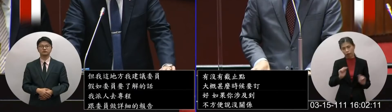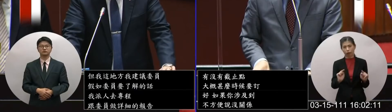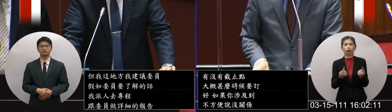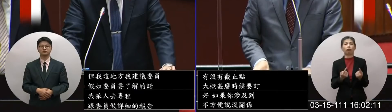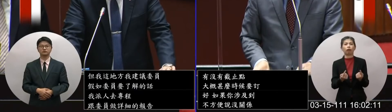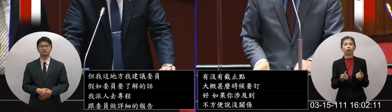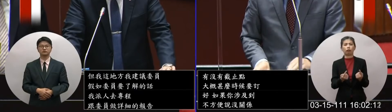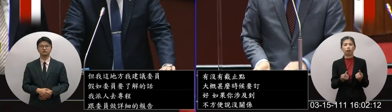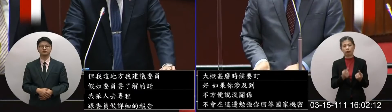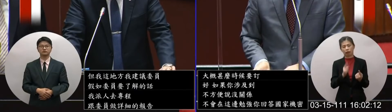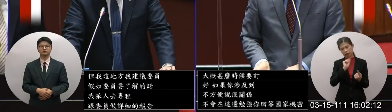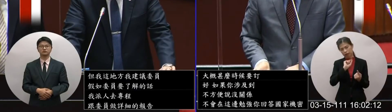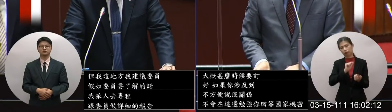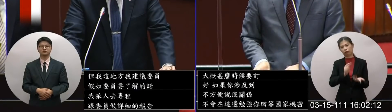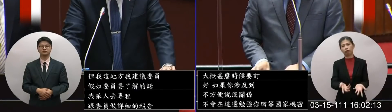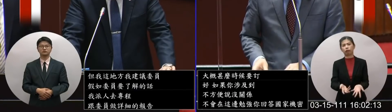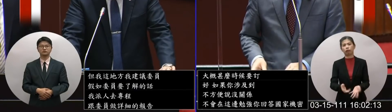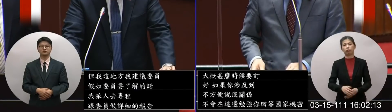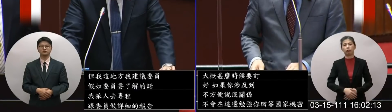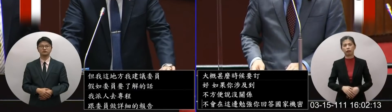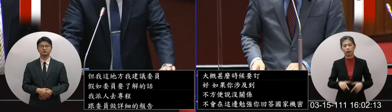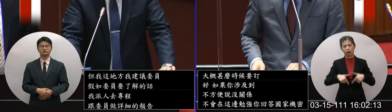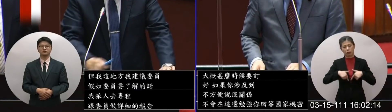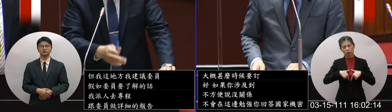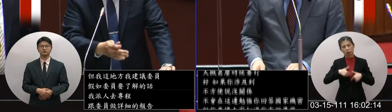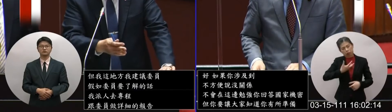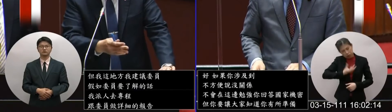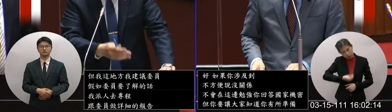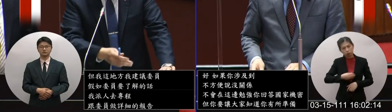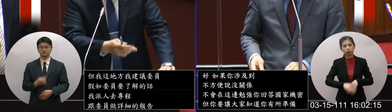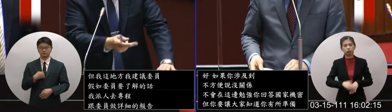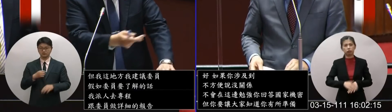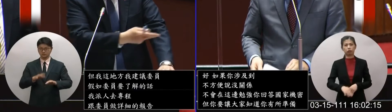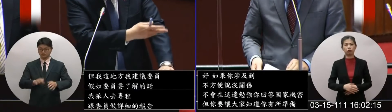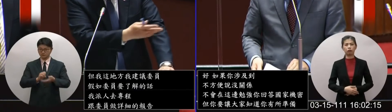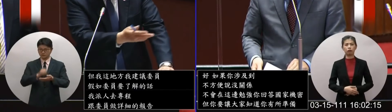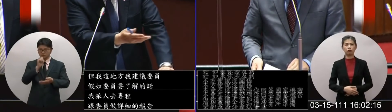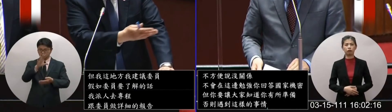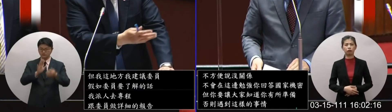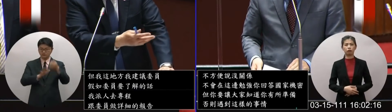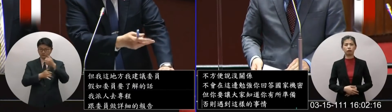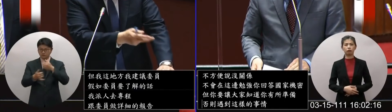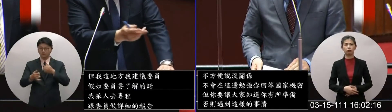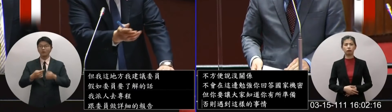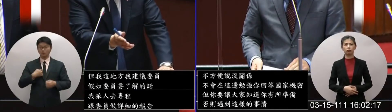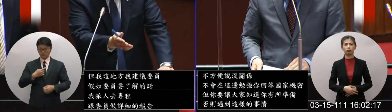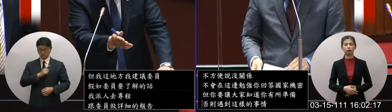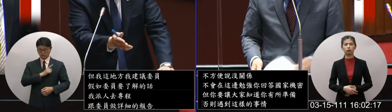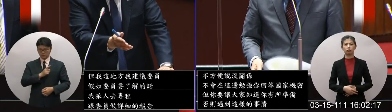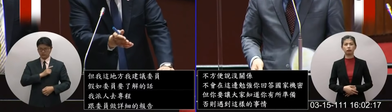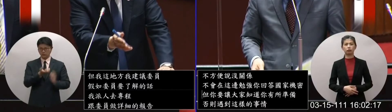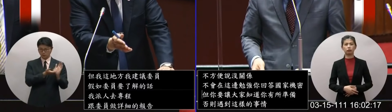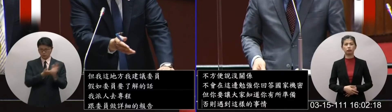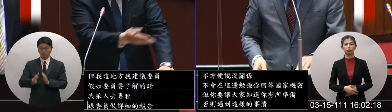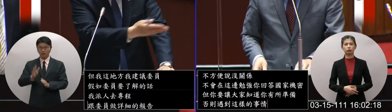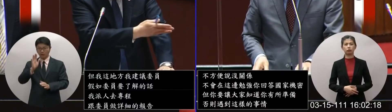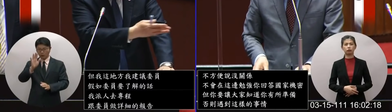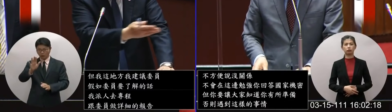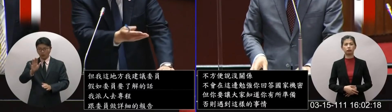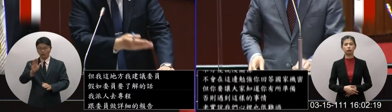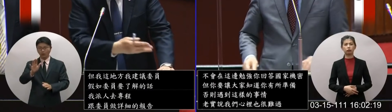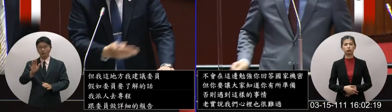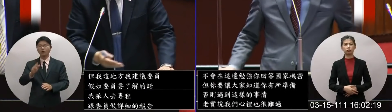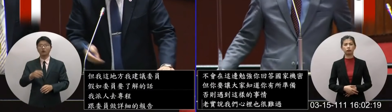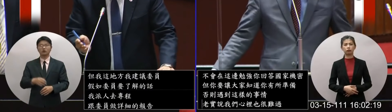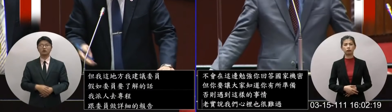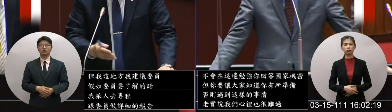讲，我们心里也很难过啊。 我今天跟委员报告，我让大家知道我有准备的，就当委员面报告，也